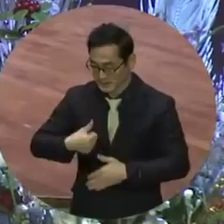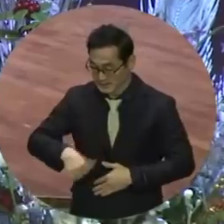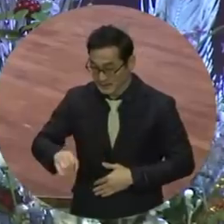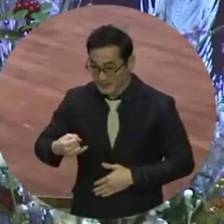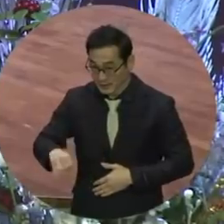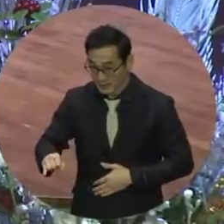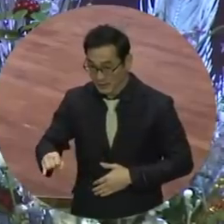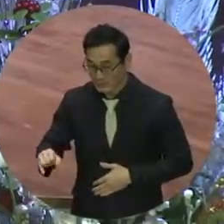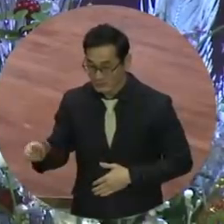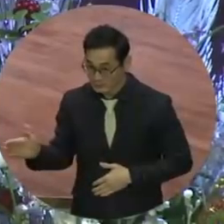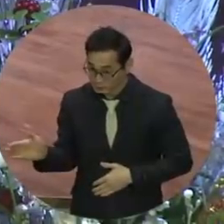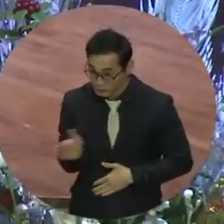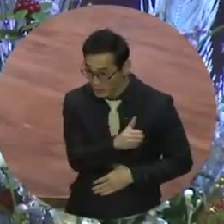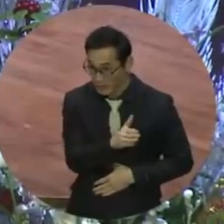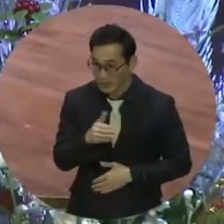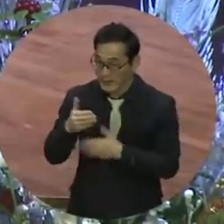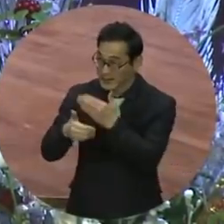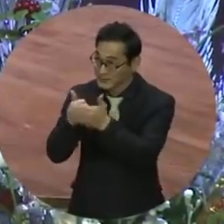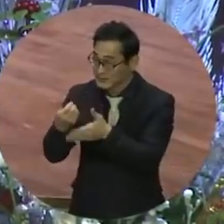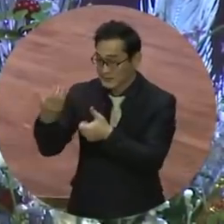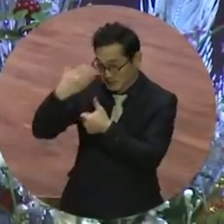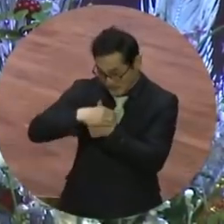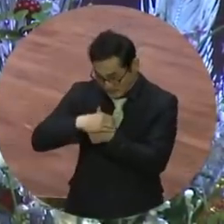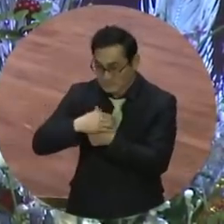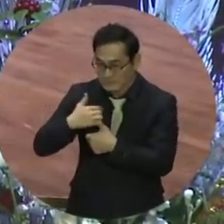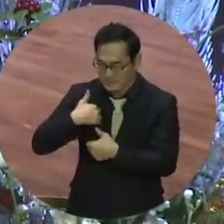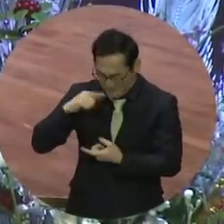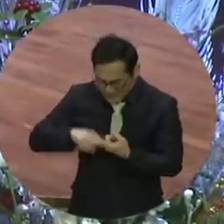순간부터 청지기예요.